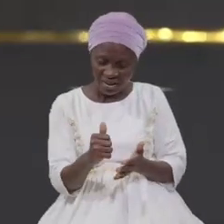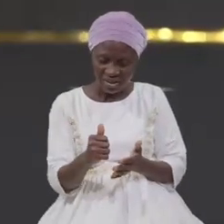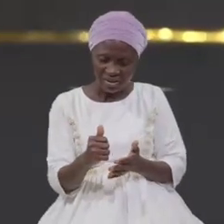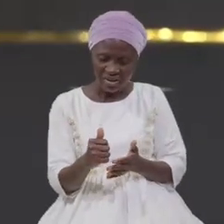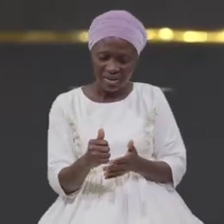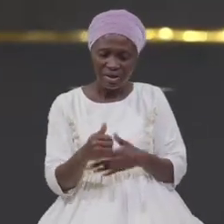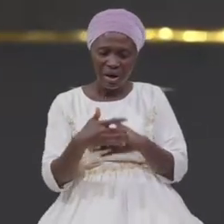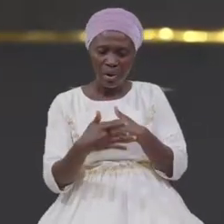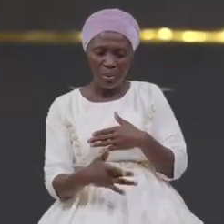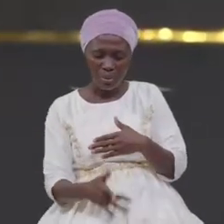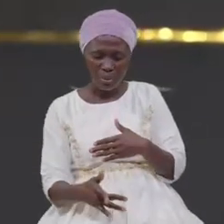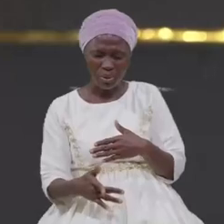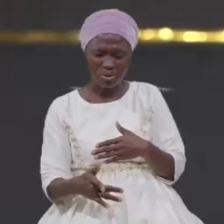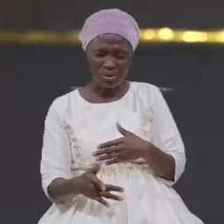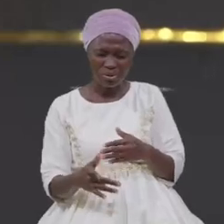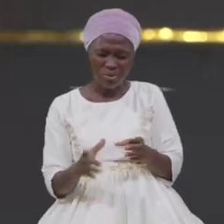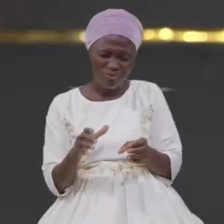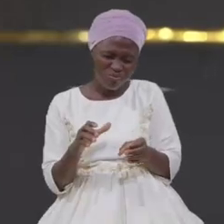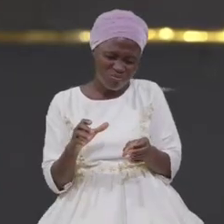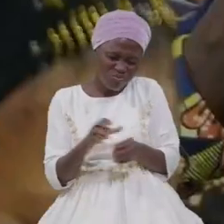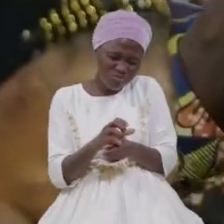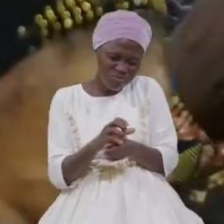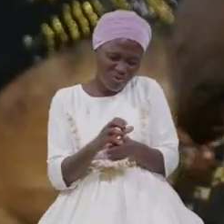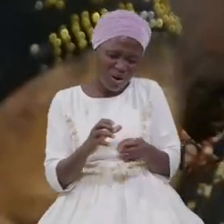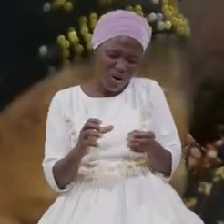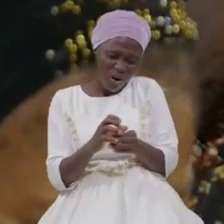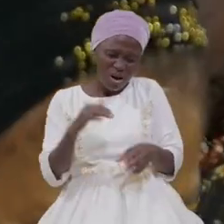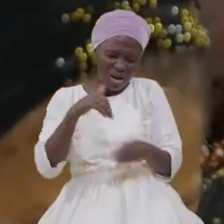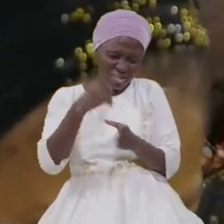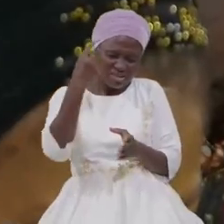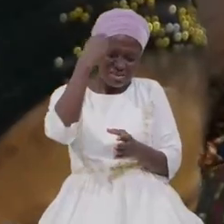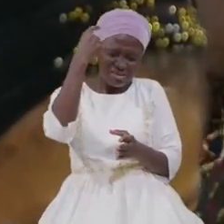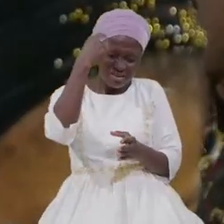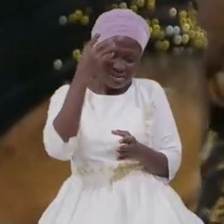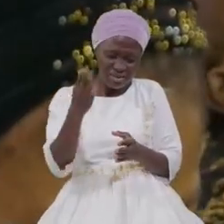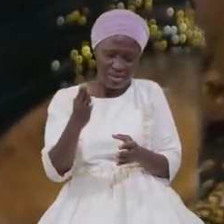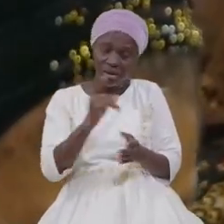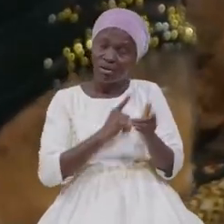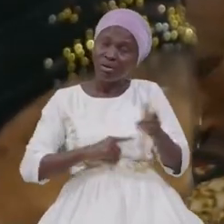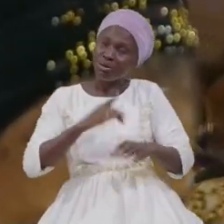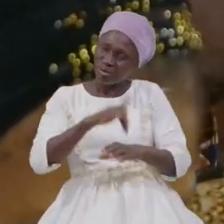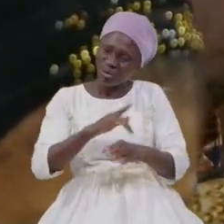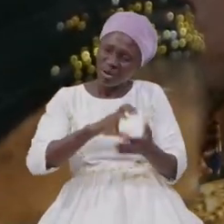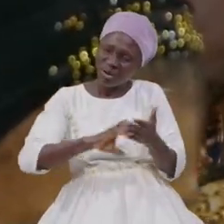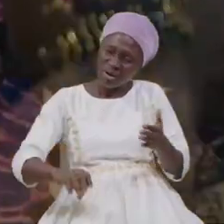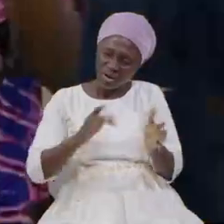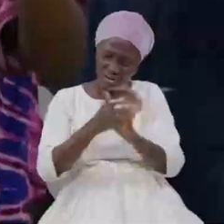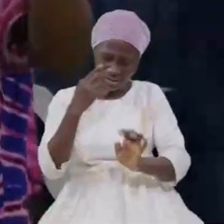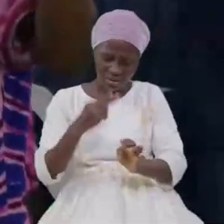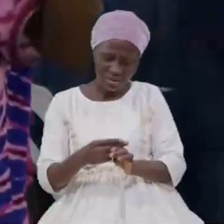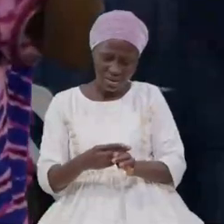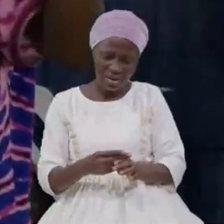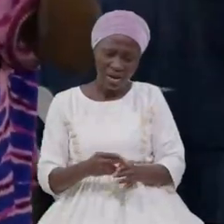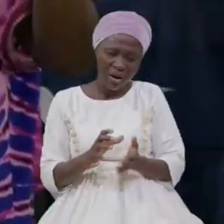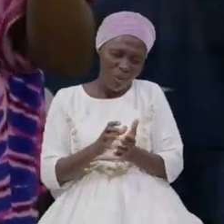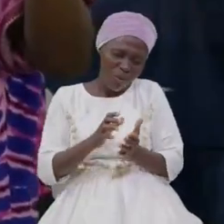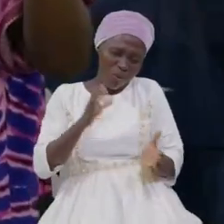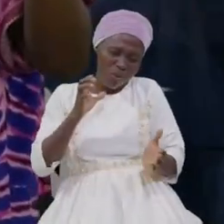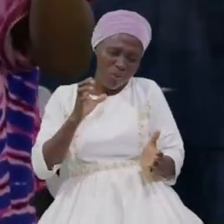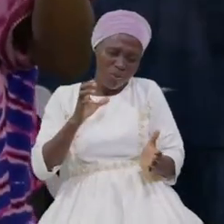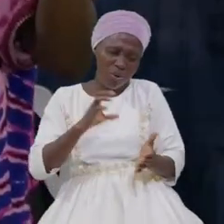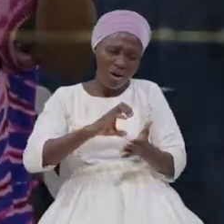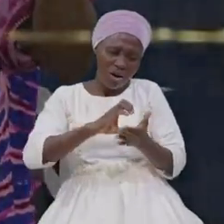Tout problème de sang accumulé dans le cerveau, arrache-les, Seigneur. Hernie, touche-les, ôte cela.